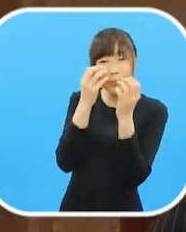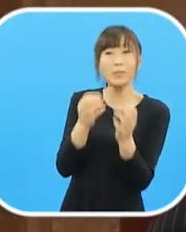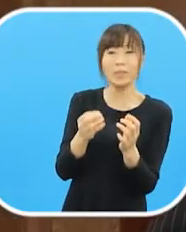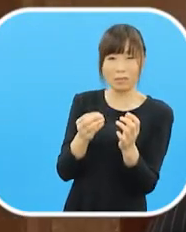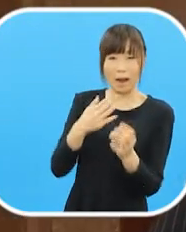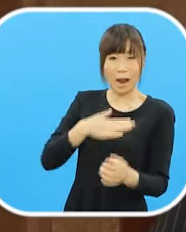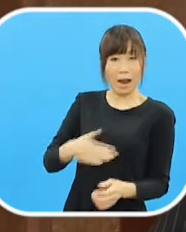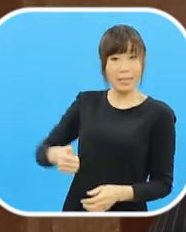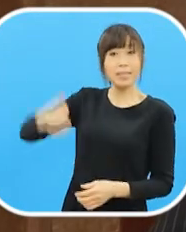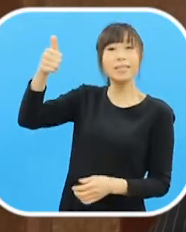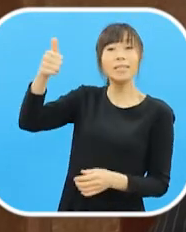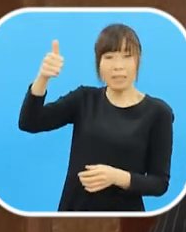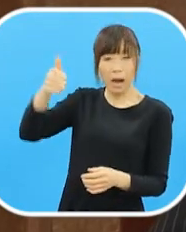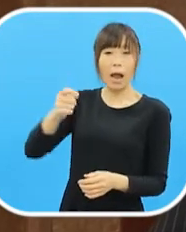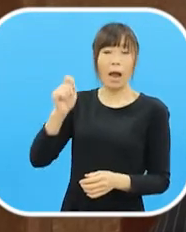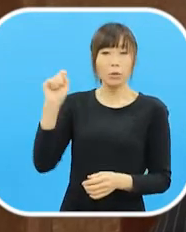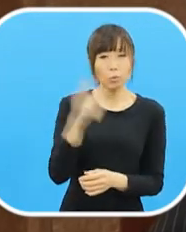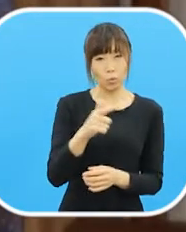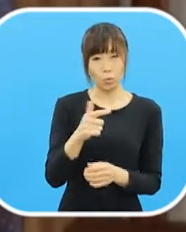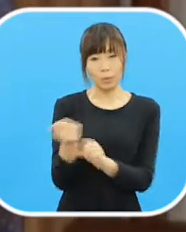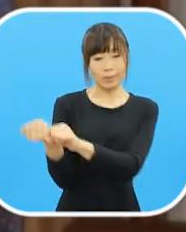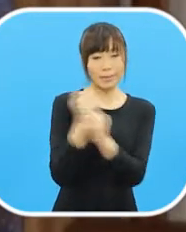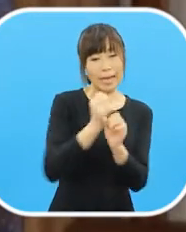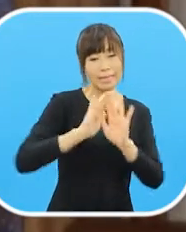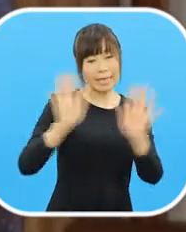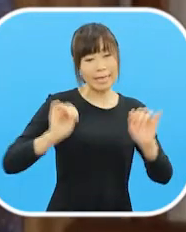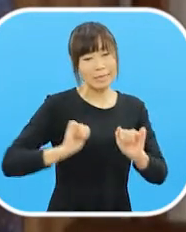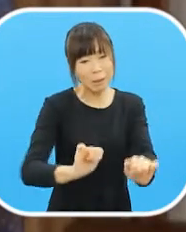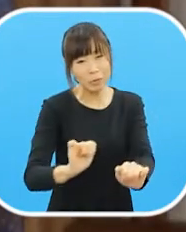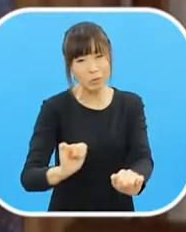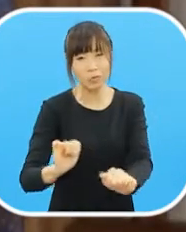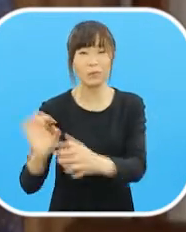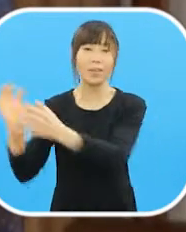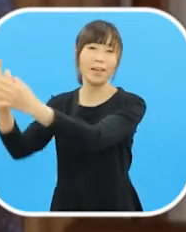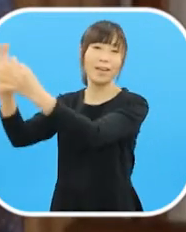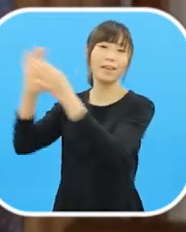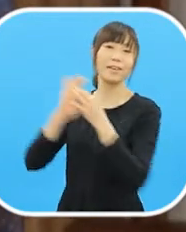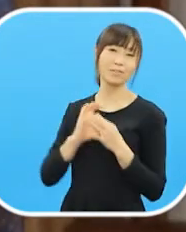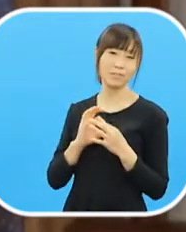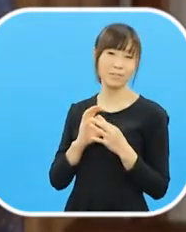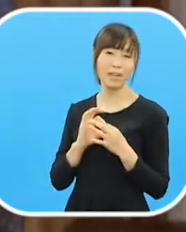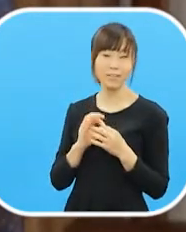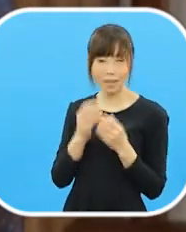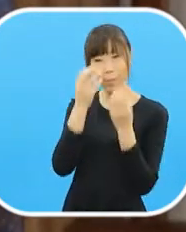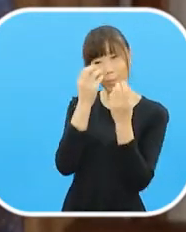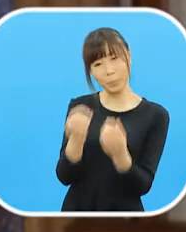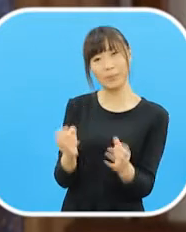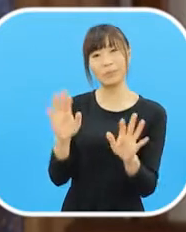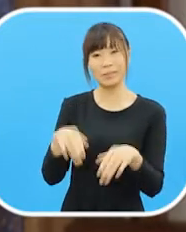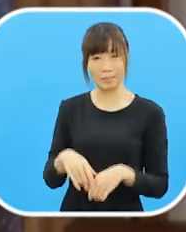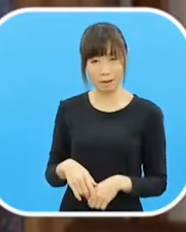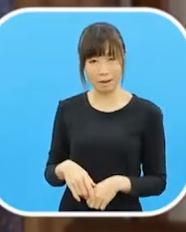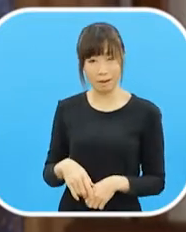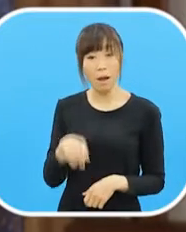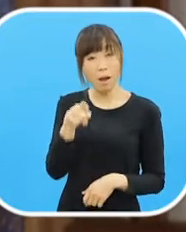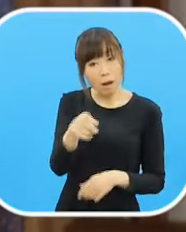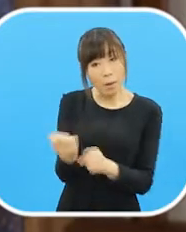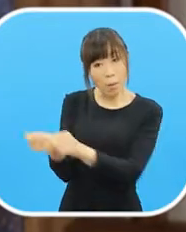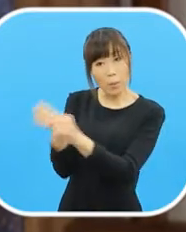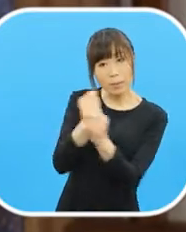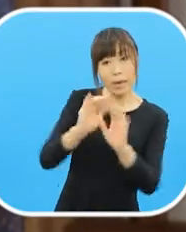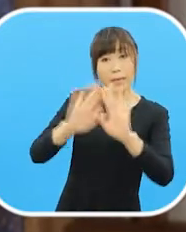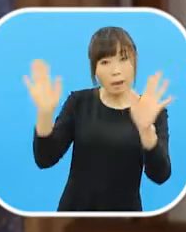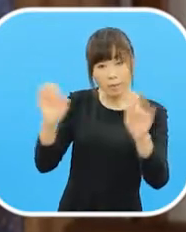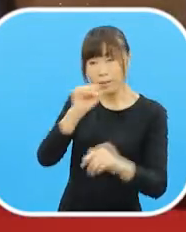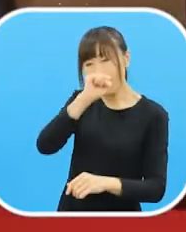響く速さで、再開しますって連絡があった時にすごく驚いたんですけど、あれは本当にうまくい